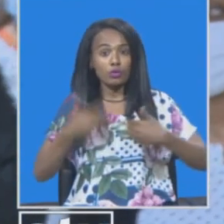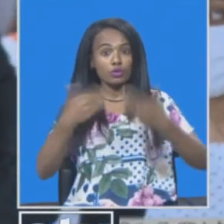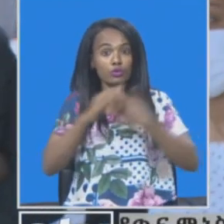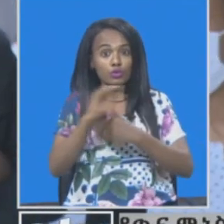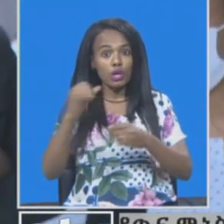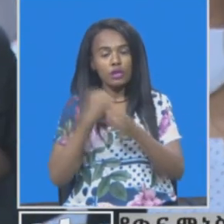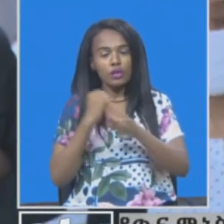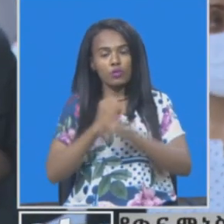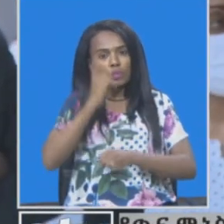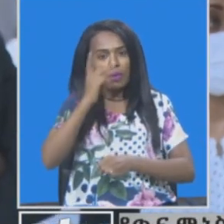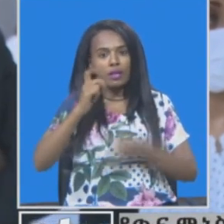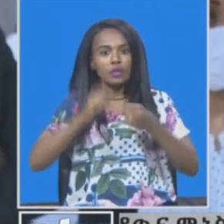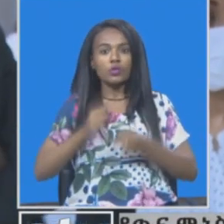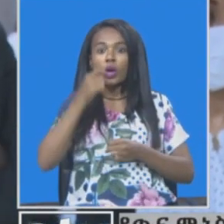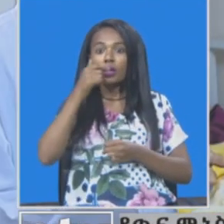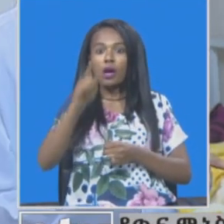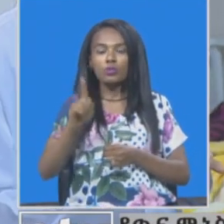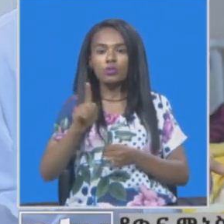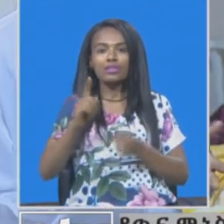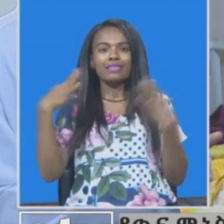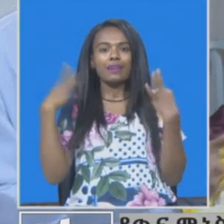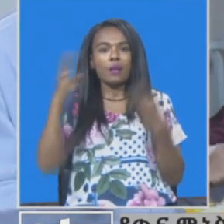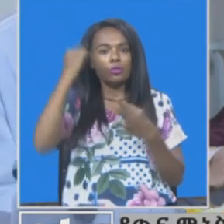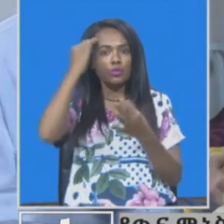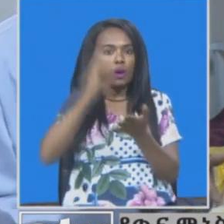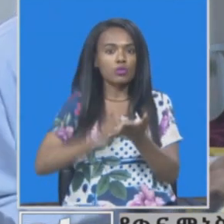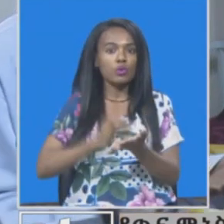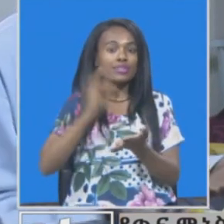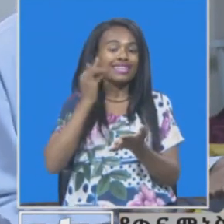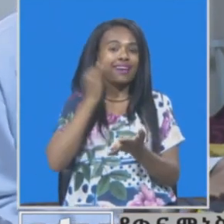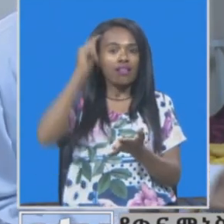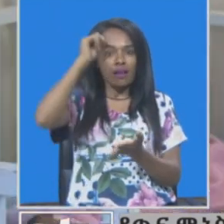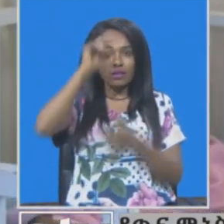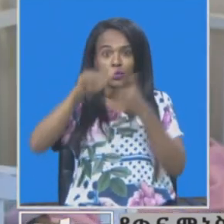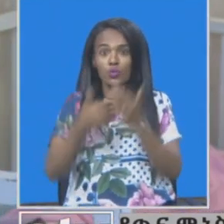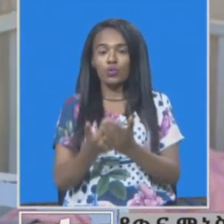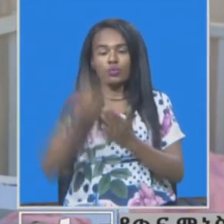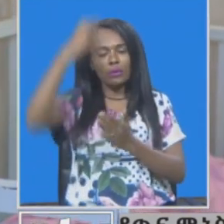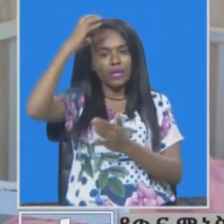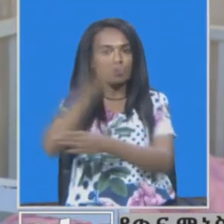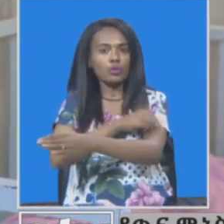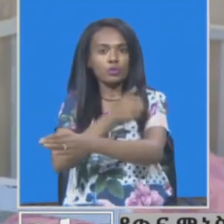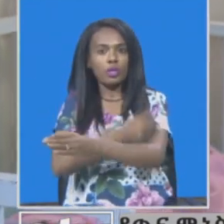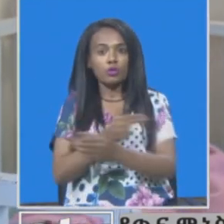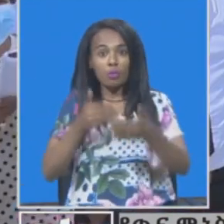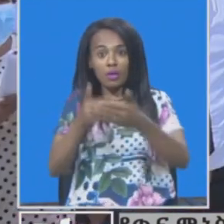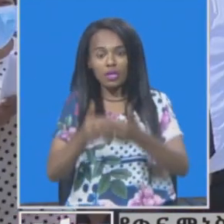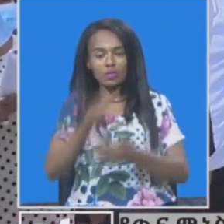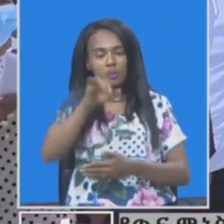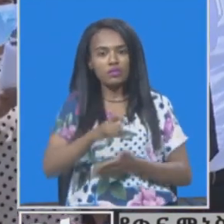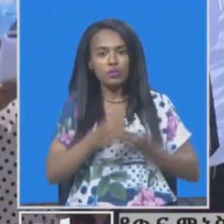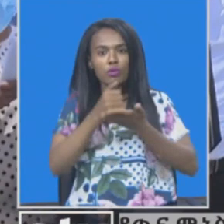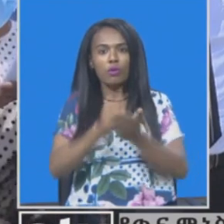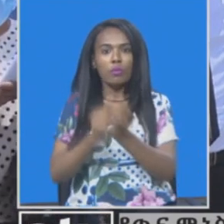አሰራሮች ለማየት አስችሏል ያሉት የጤና ሚኒስትሯ ዶክተር ሊያ ታደሰ ሁሉንም የመንግስት ሆስፒታሎች በማደረስ የሚያስፈልጉ